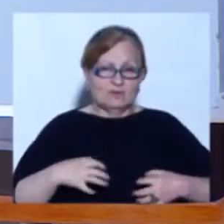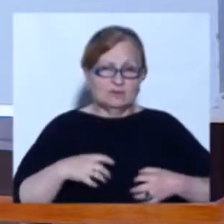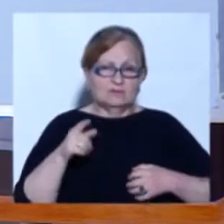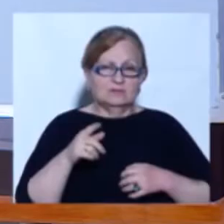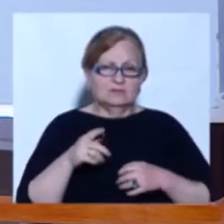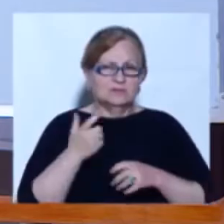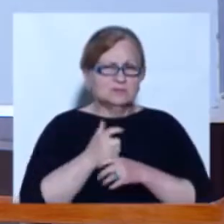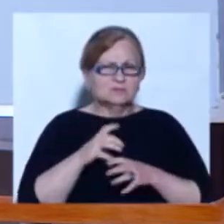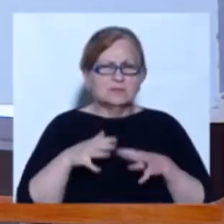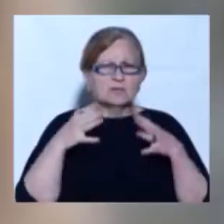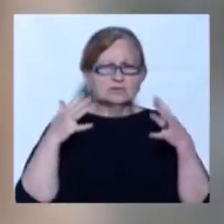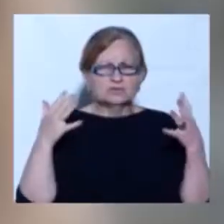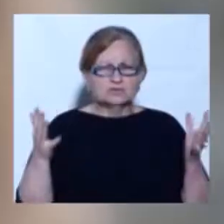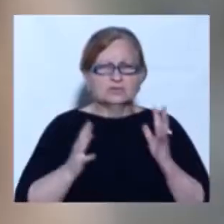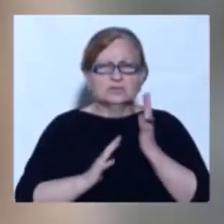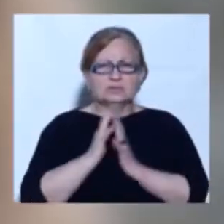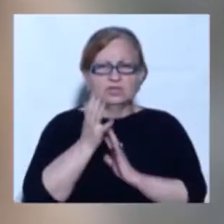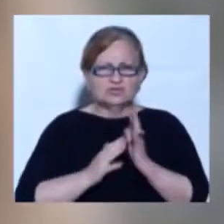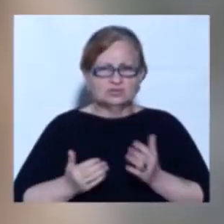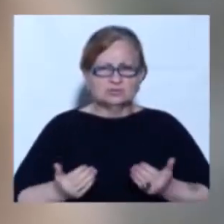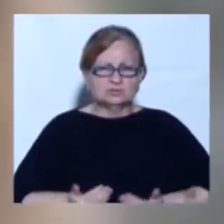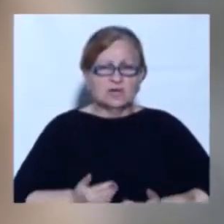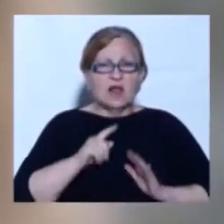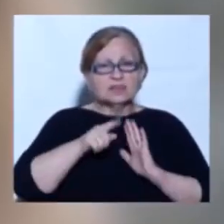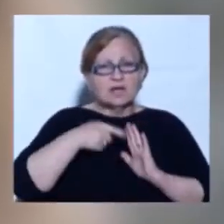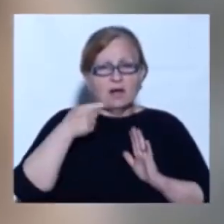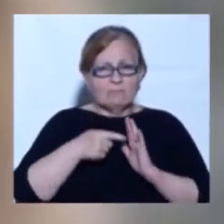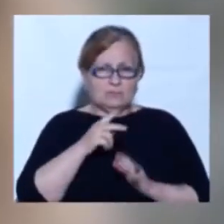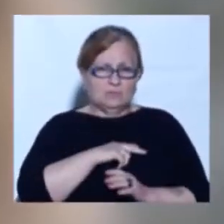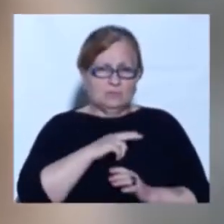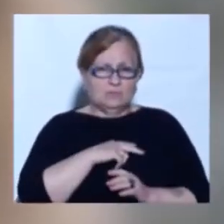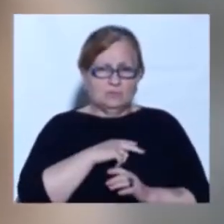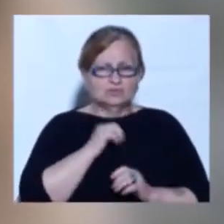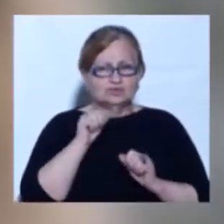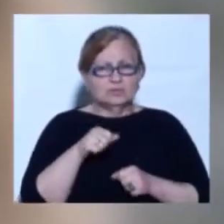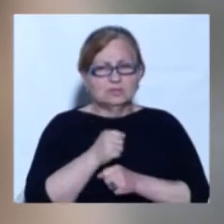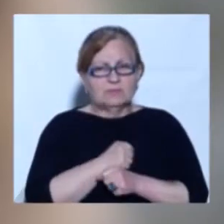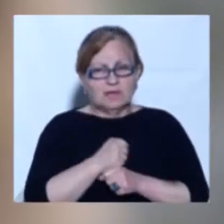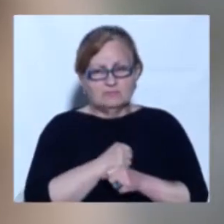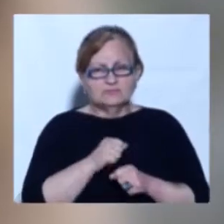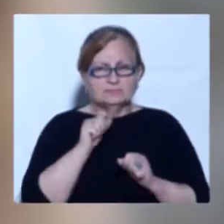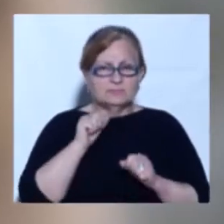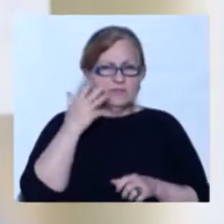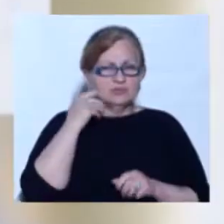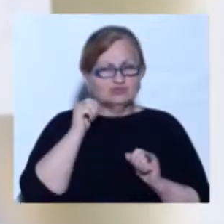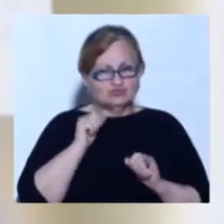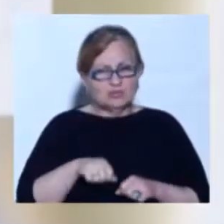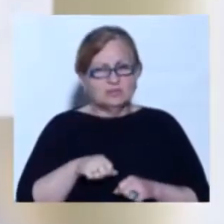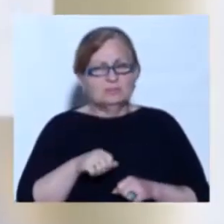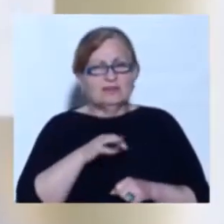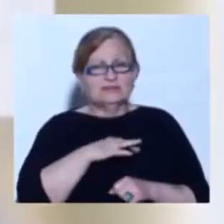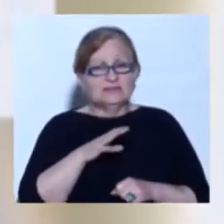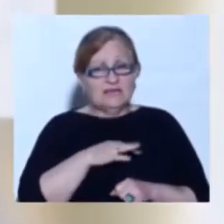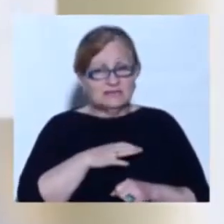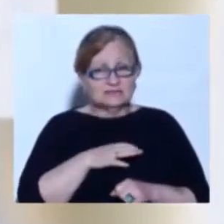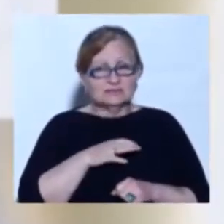ის უზარმაზარია, ტყეში ცხოვრობს, თაფლი უყარს. შეიძლება იყოს ყავისფერი, შავი და თეთრიც კი. აი